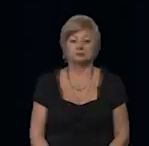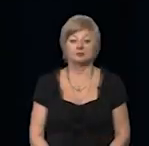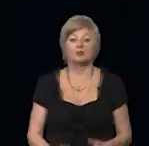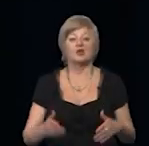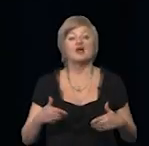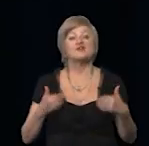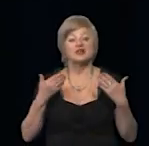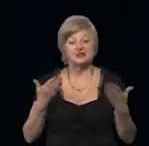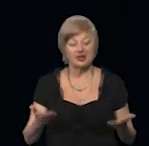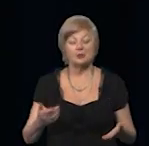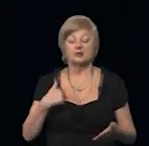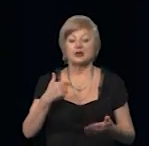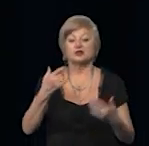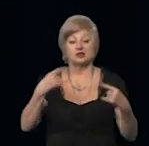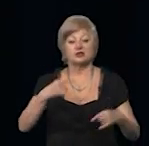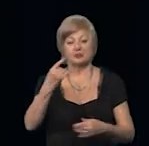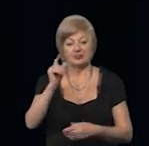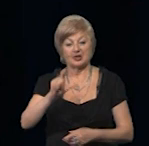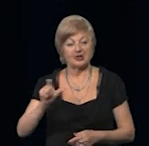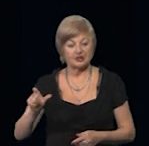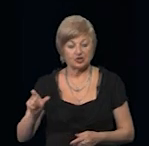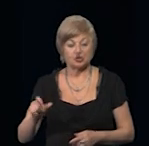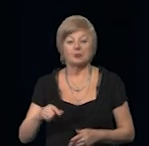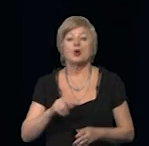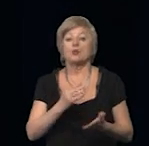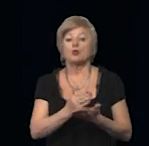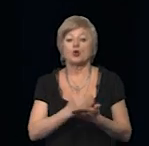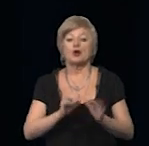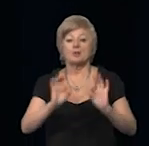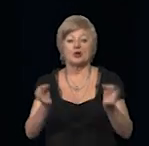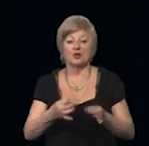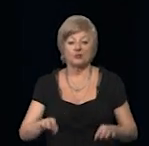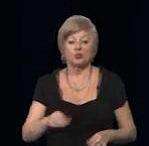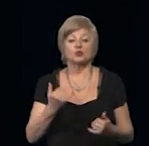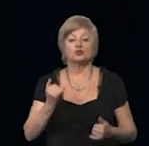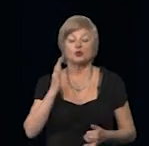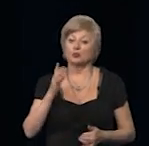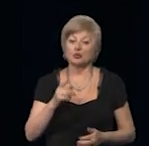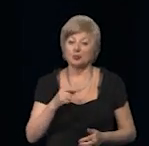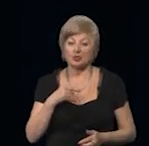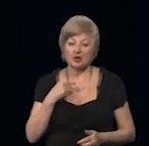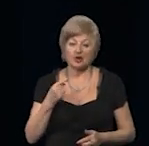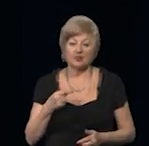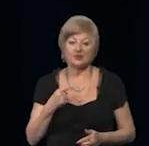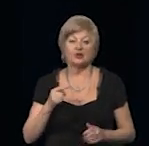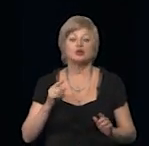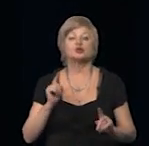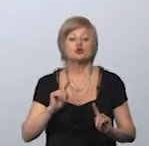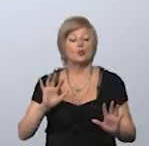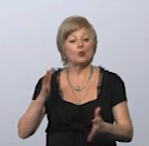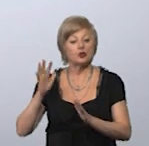Вітання глядачам Суспільного! З вами програма «Рефрен», в якій ми знайомимо вас із творчими людьми та культурними подіями